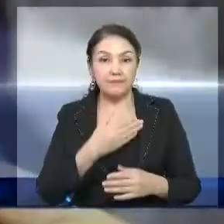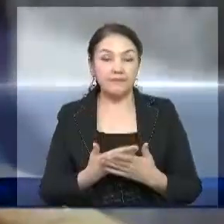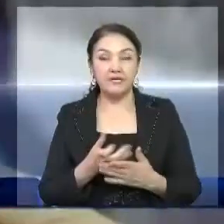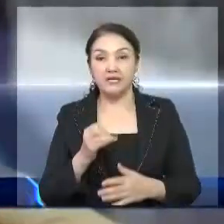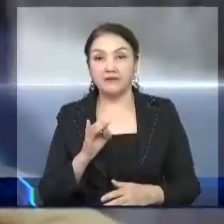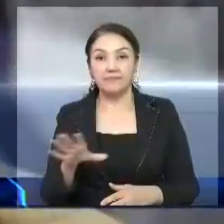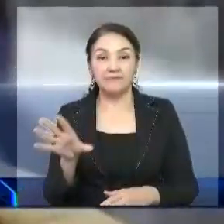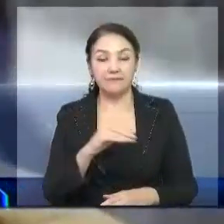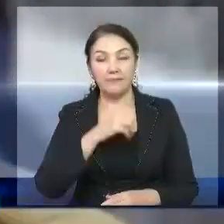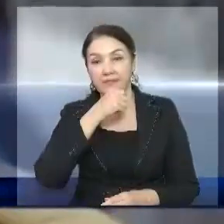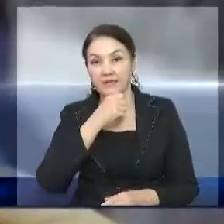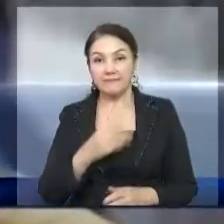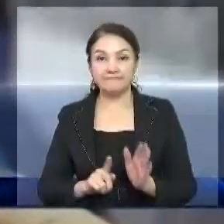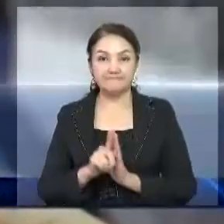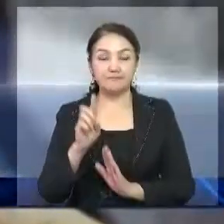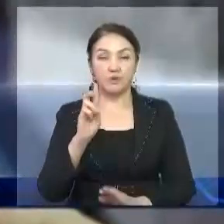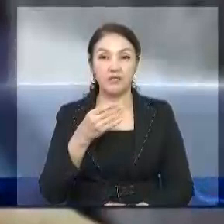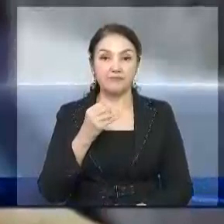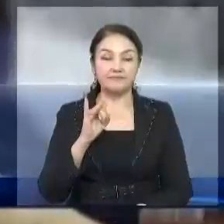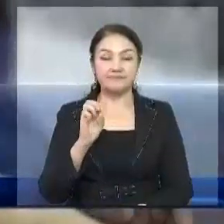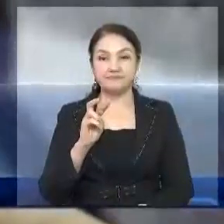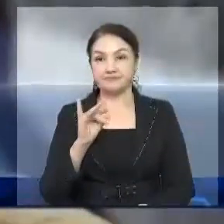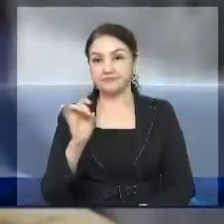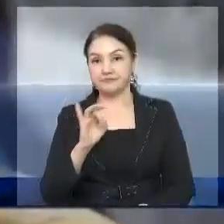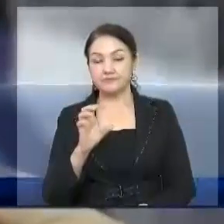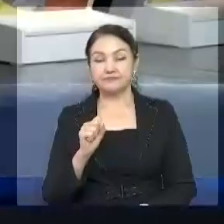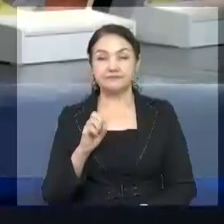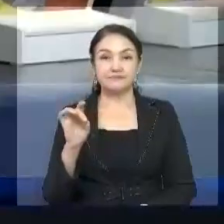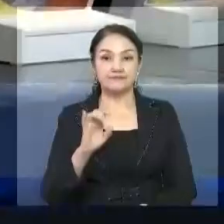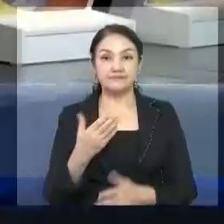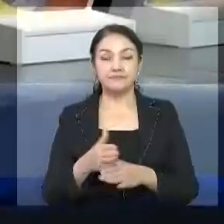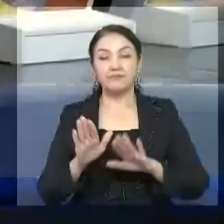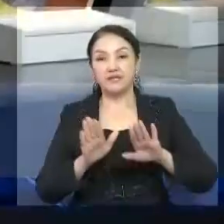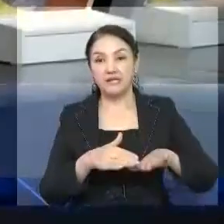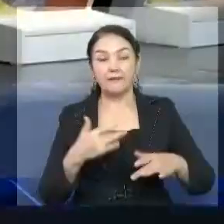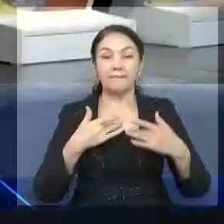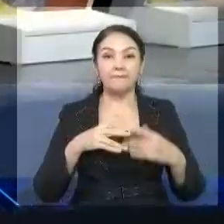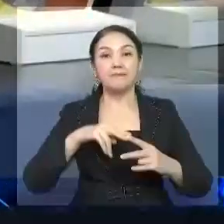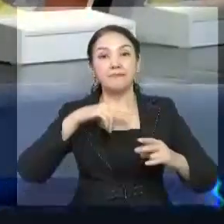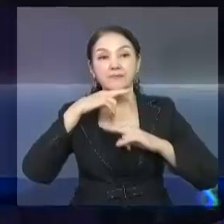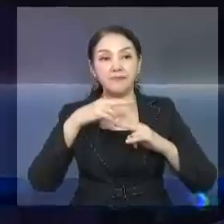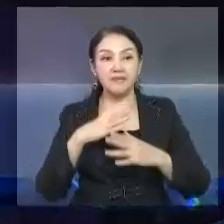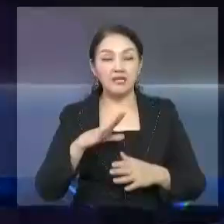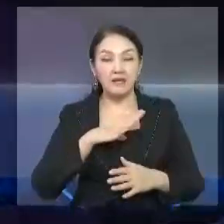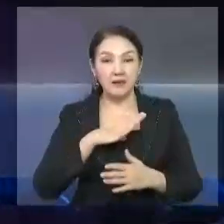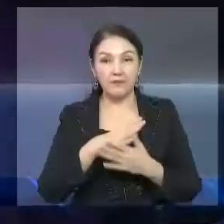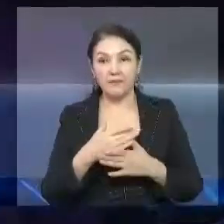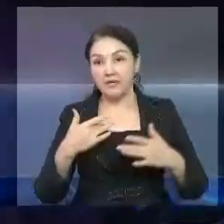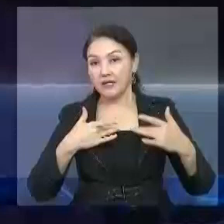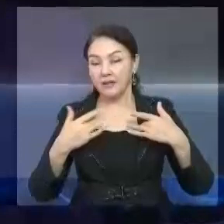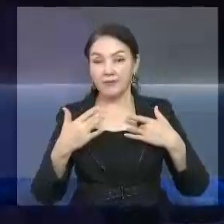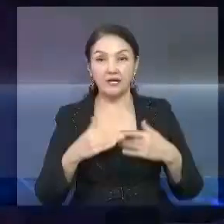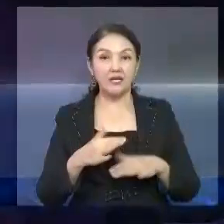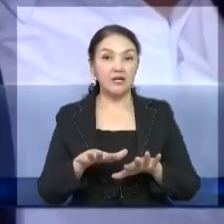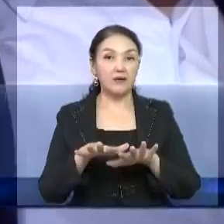Батыра, всех батыров, начиная Бугенбая Батыра, Есет Батыр. После конференции вниманию присутствующих представили